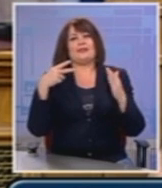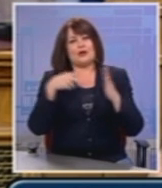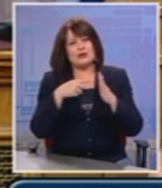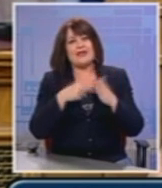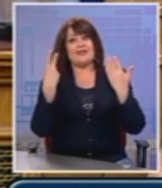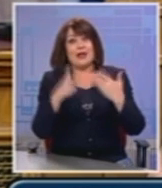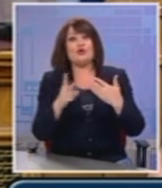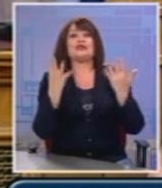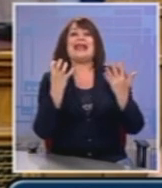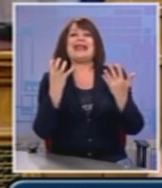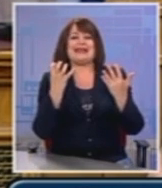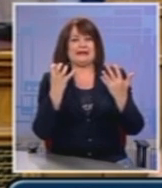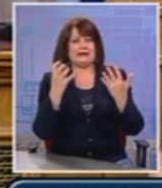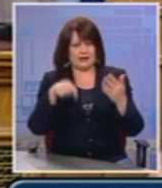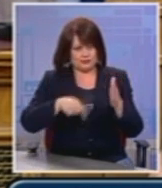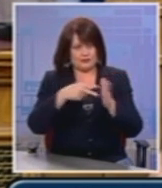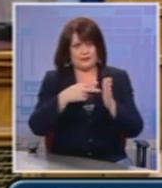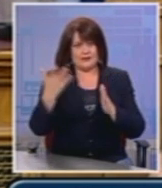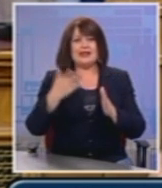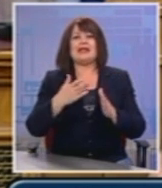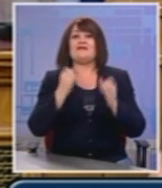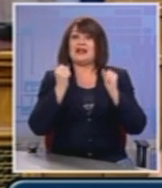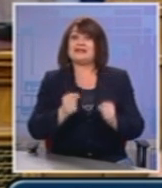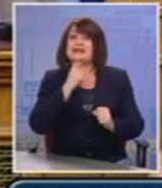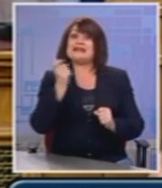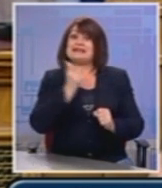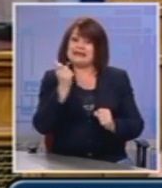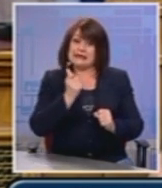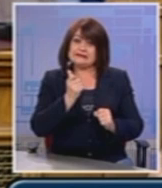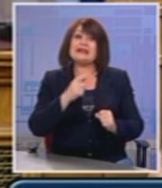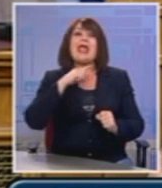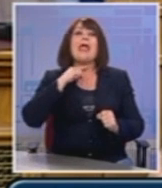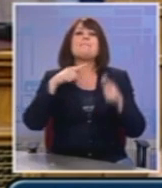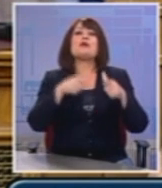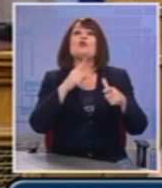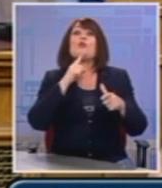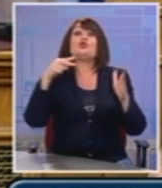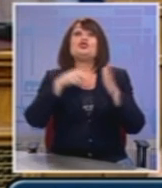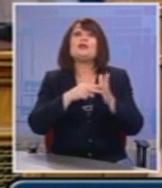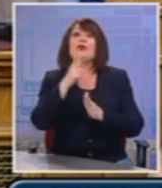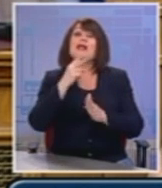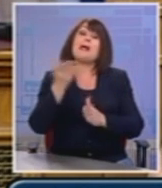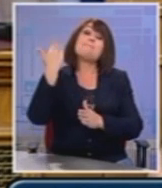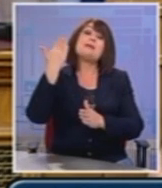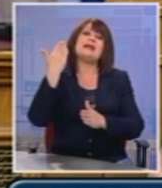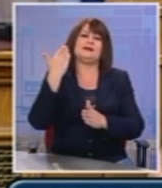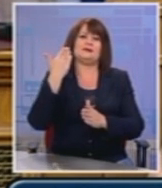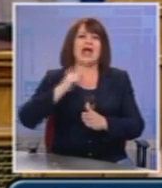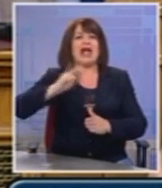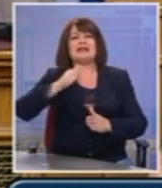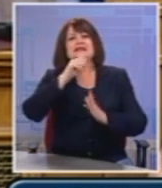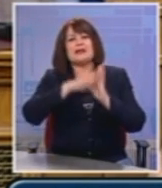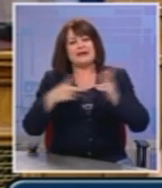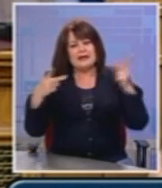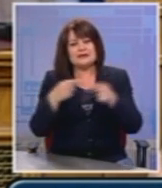2015 οι κύριες και επικουρικές συντάξεις θα πρέπει να επιστρέψουν στο επίπεδο του 2012 προ των αντισυνταγματικών